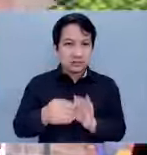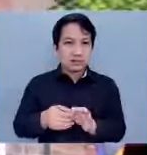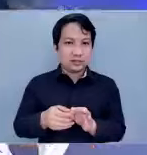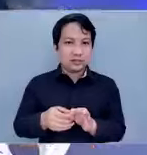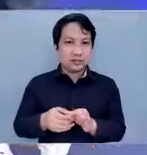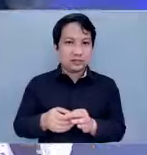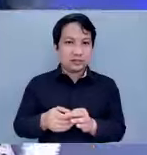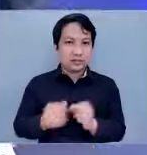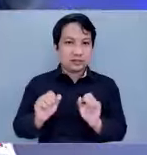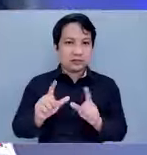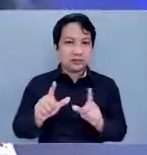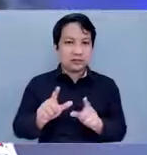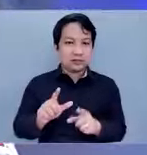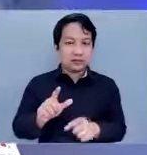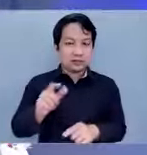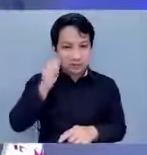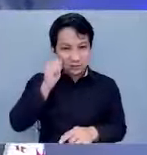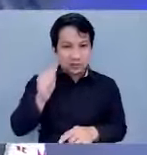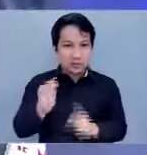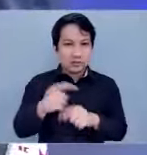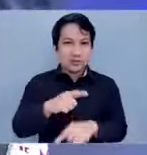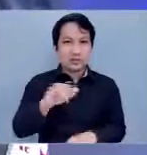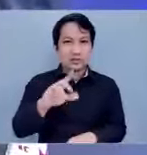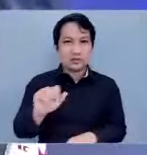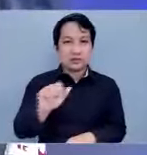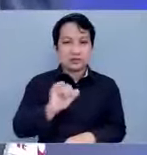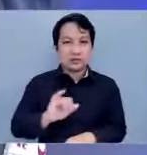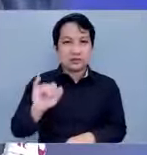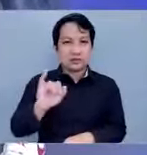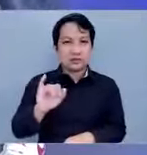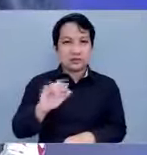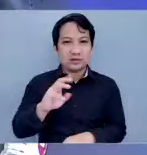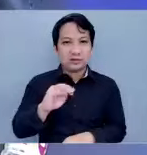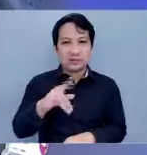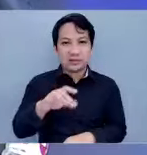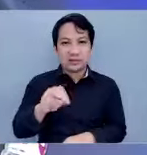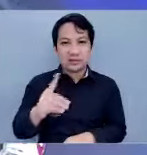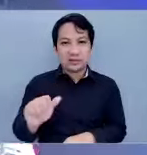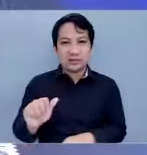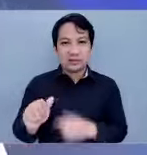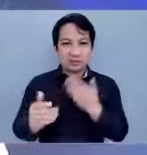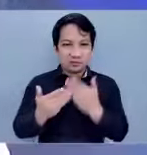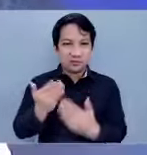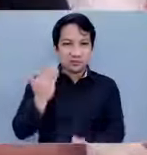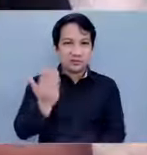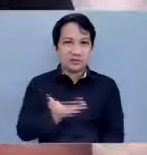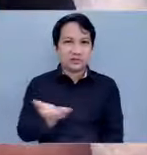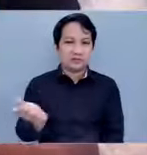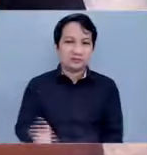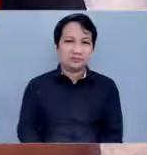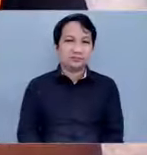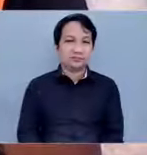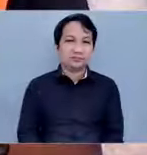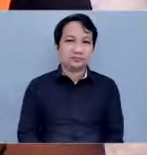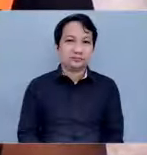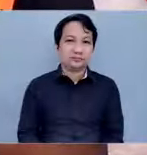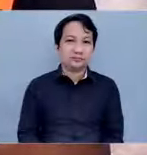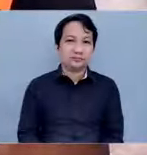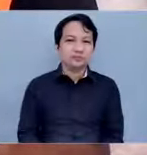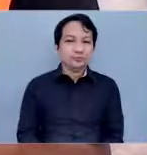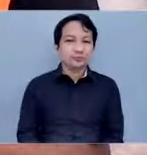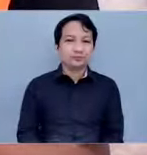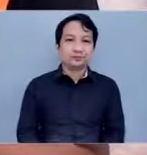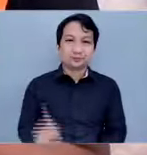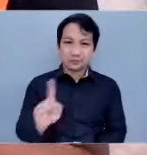live si Angelo at Elicar ng Angelo's Ilocos Empanada. Good morning si Angelo and Elicar. O, isa-isahin na natin, ano ba